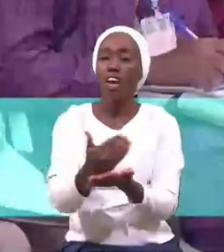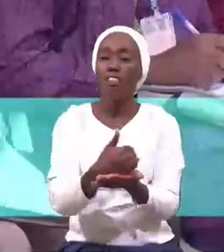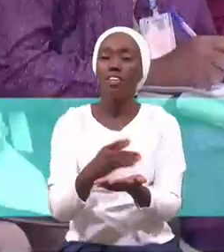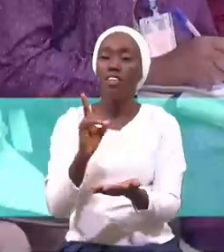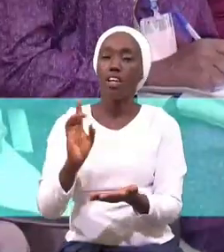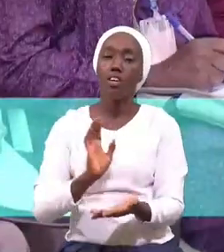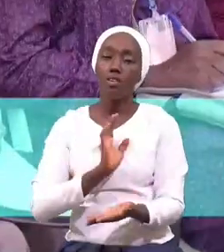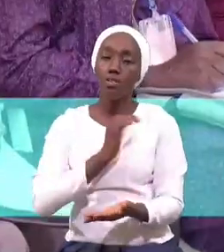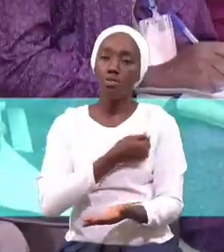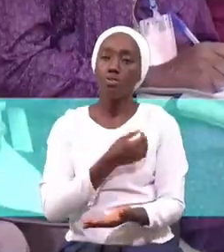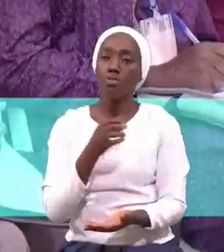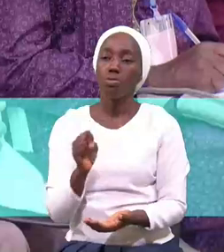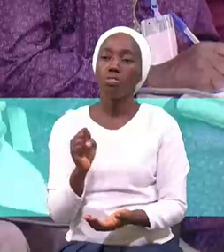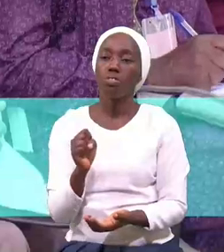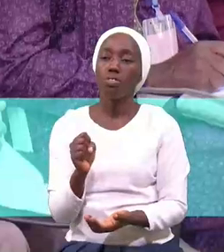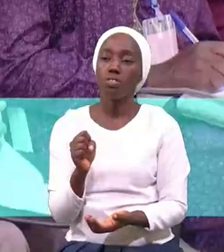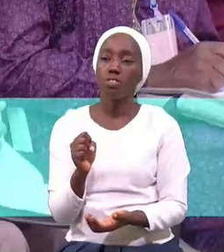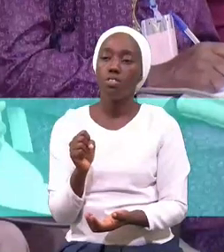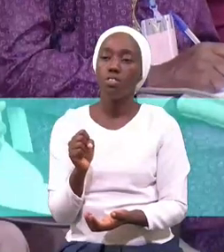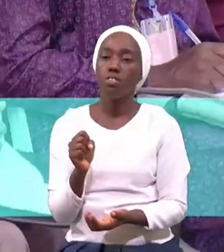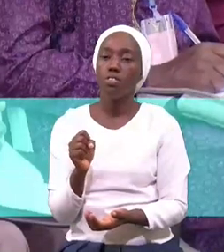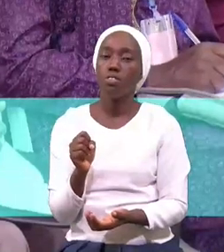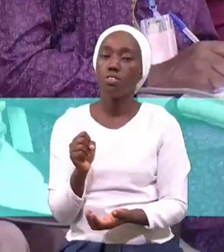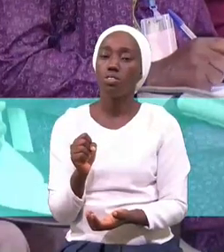Élevez et ne ruinez pas les âmes moissonnées.